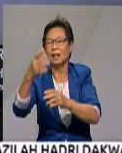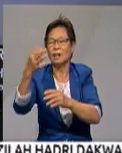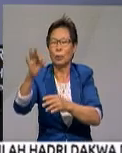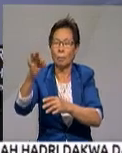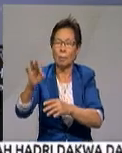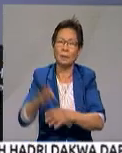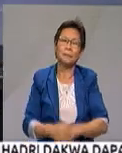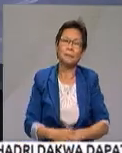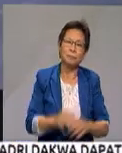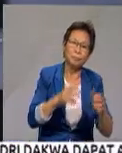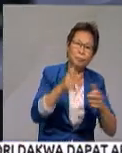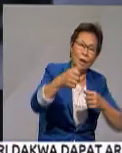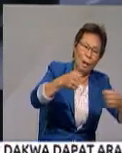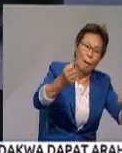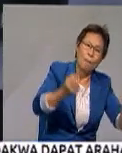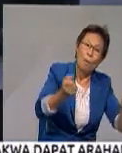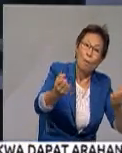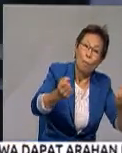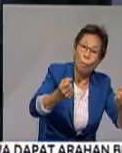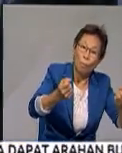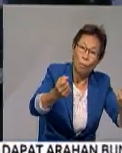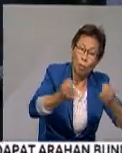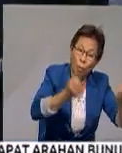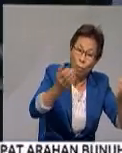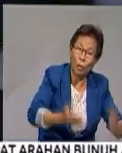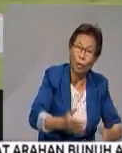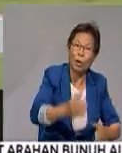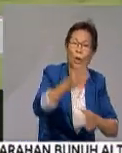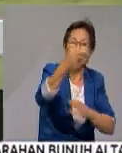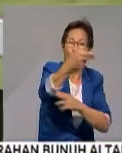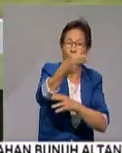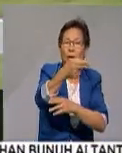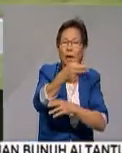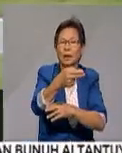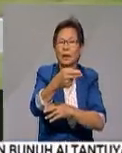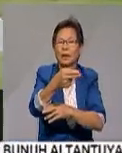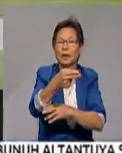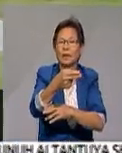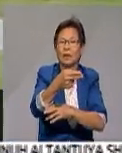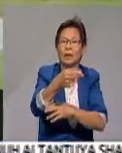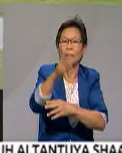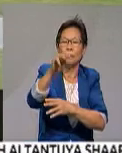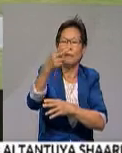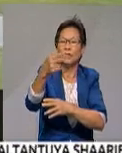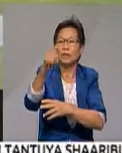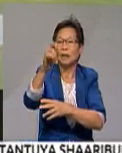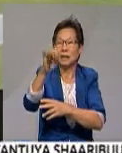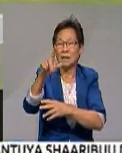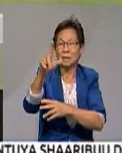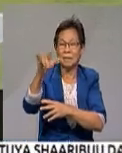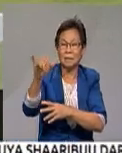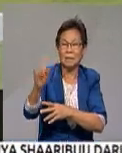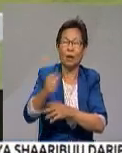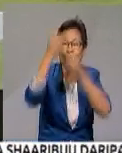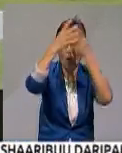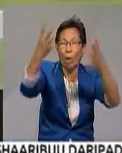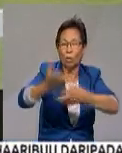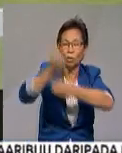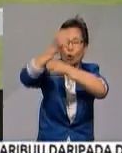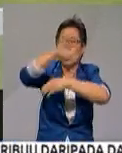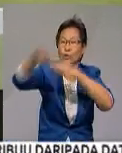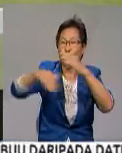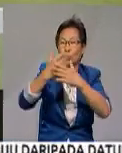ke-19. Pelumba BRC Hyundai N Squadra Cos Notbert Michelis diumumkan sebagai juara